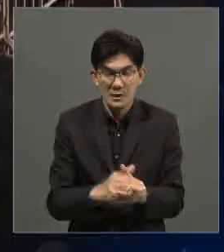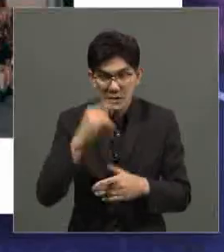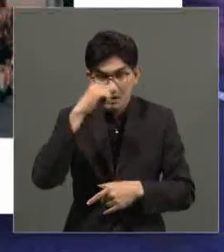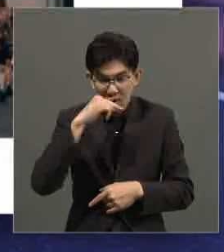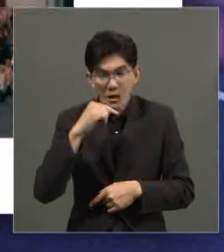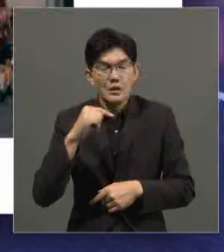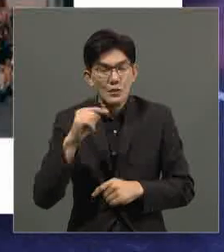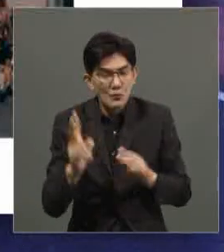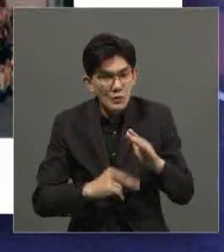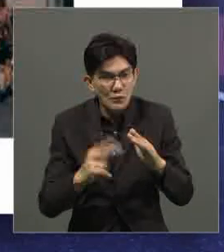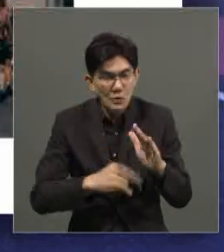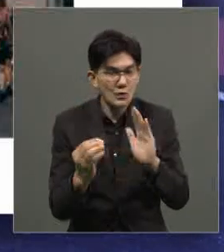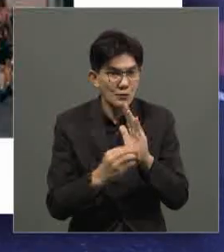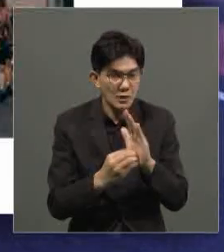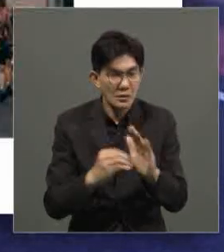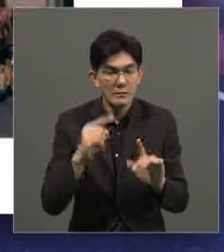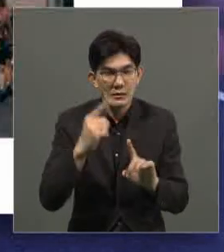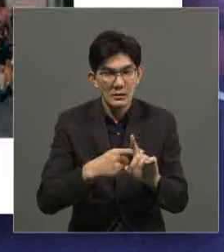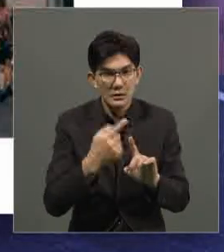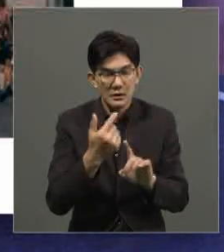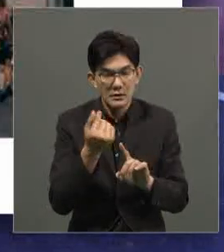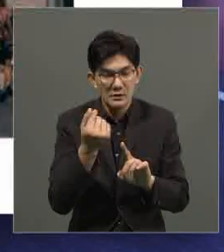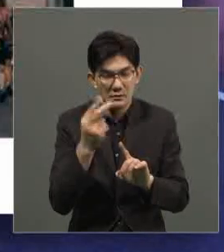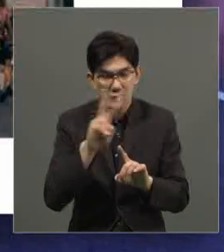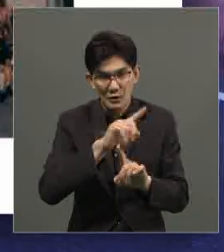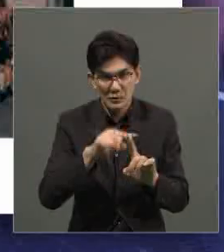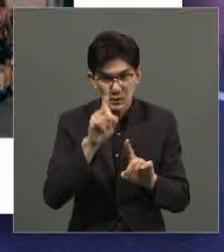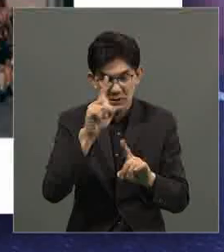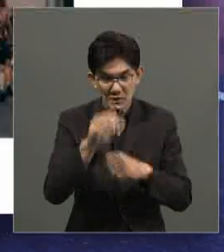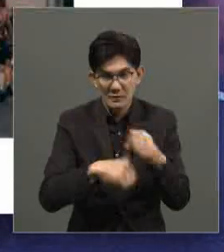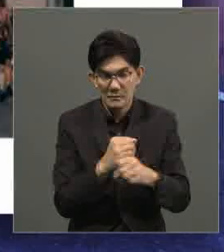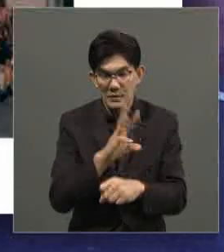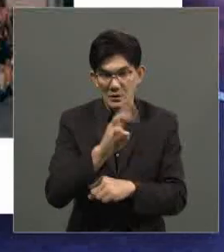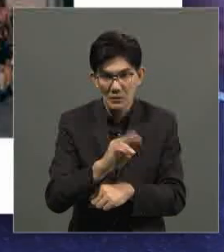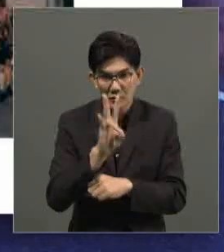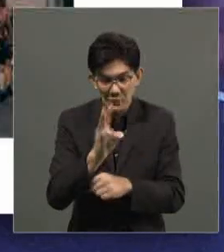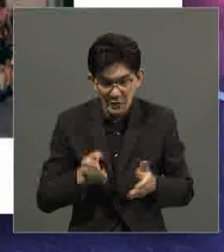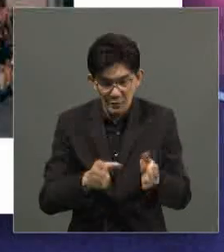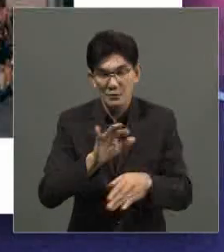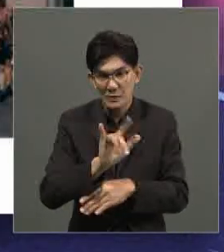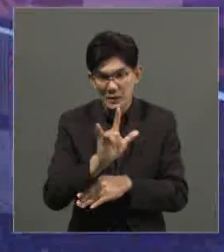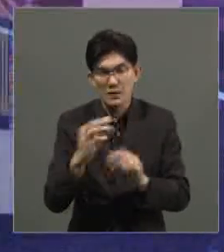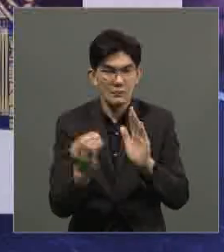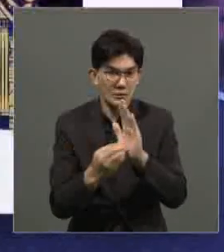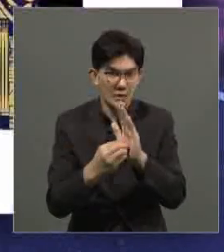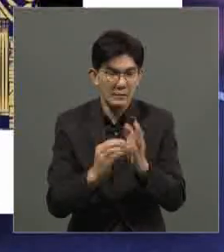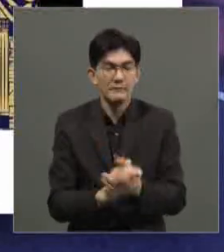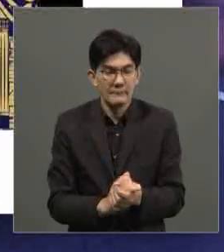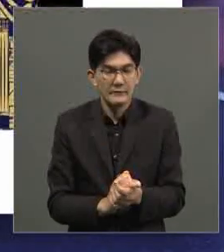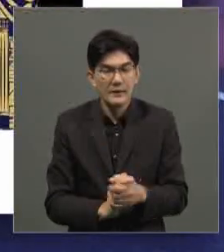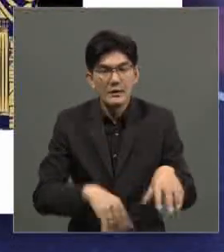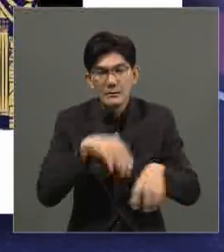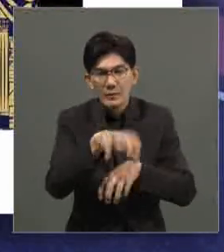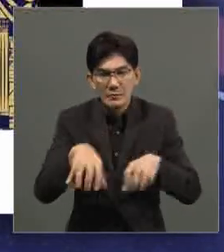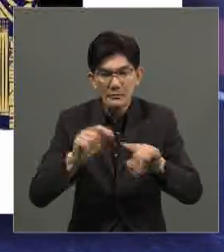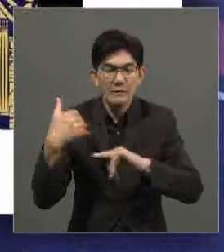Thailand Marathon Bangkok 1 ธันวาคม 2567ถนนพญาไทกรุงเทพมหานครและอีกหลายงาน